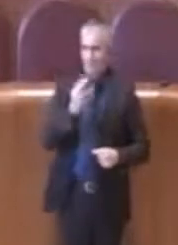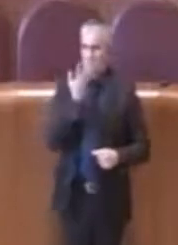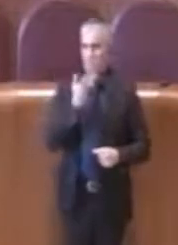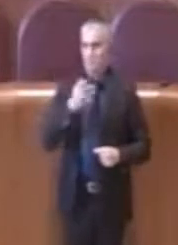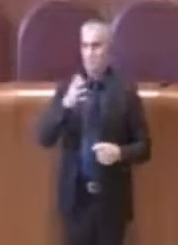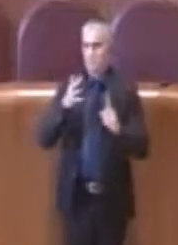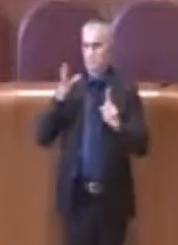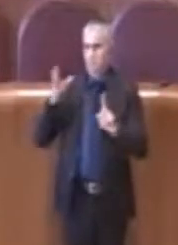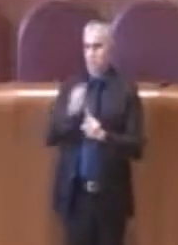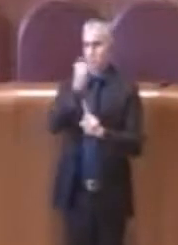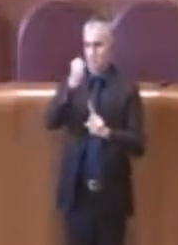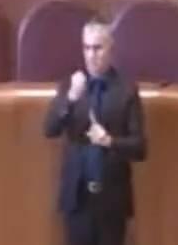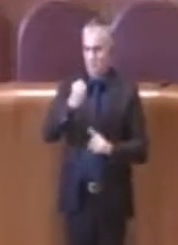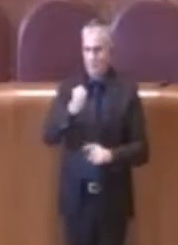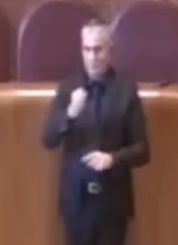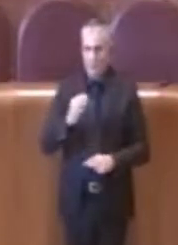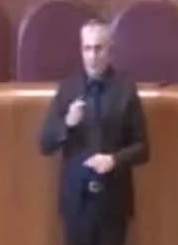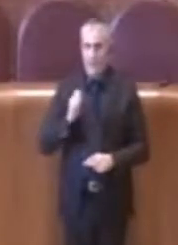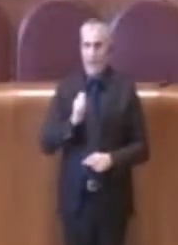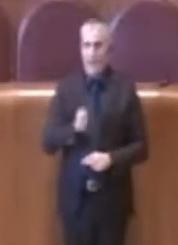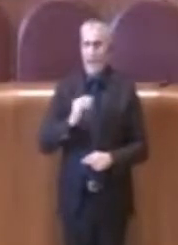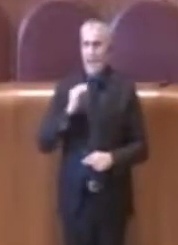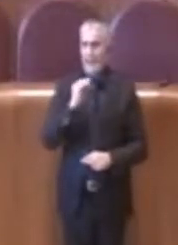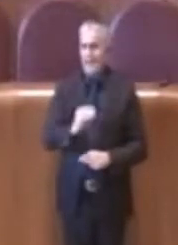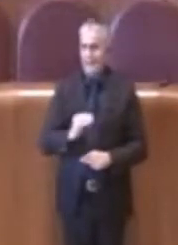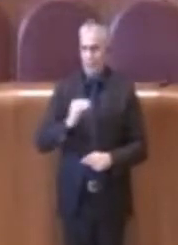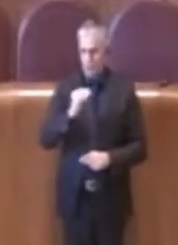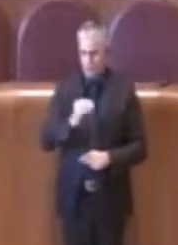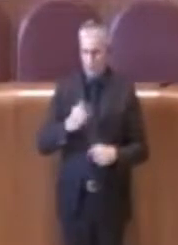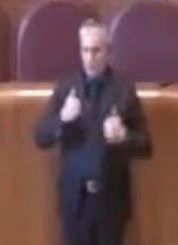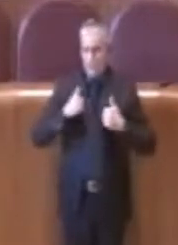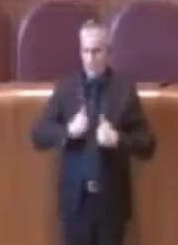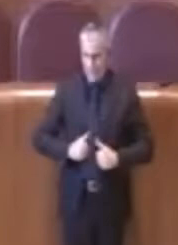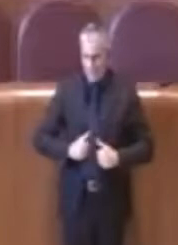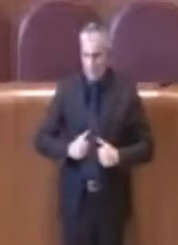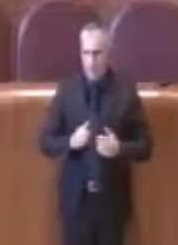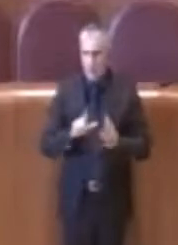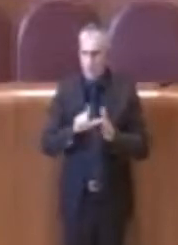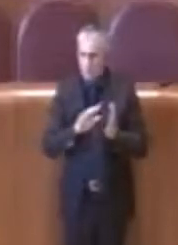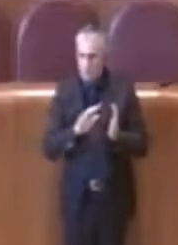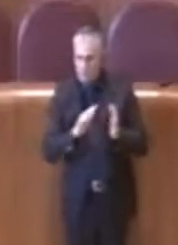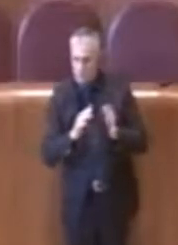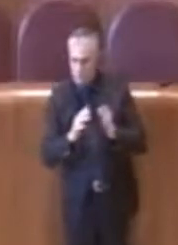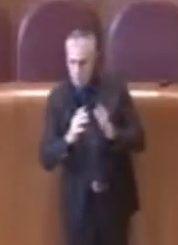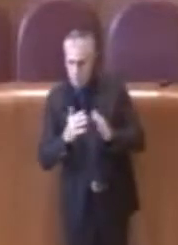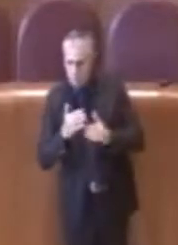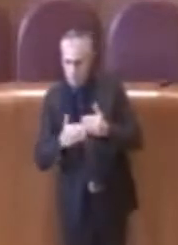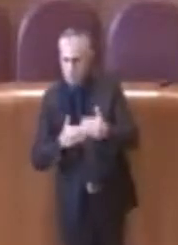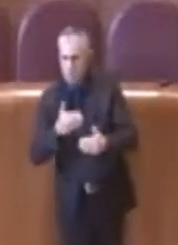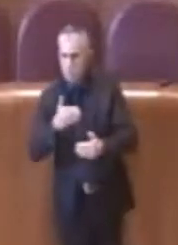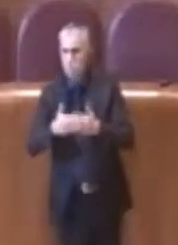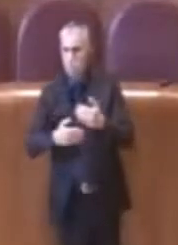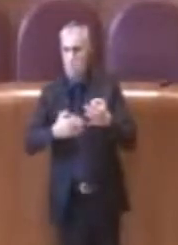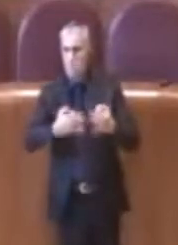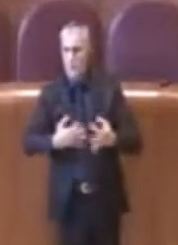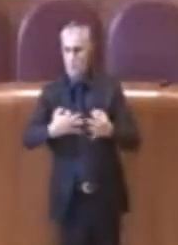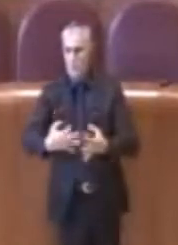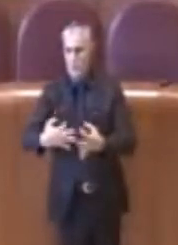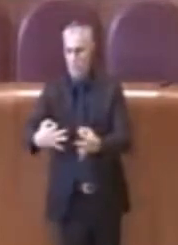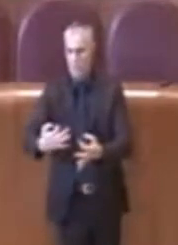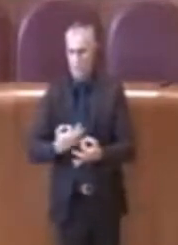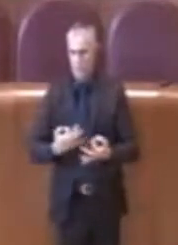andando ad attuarsi in tutti i suoi, passaggi.